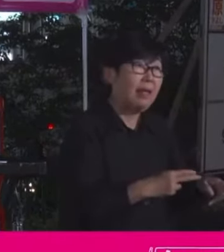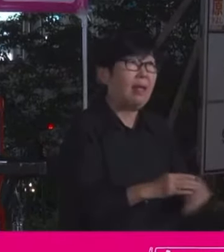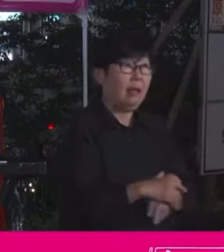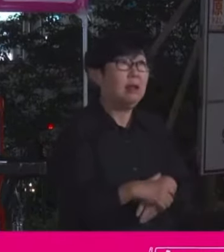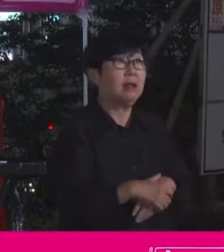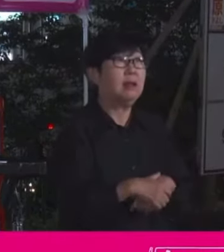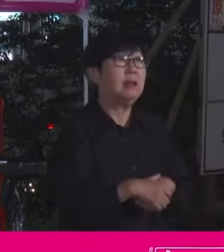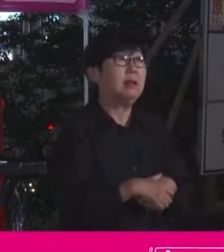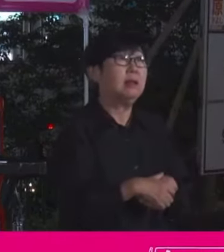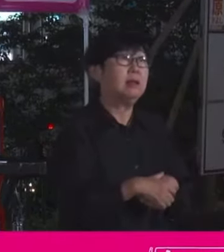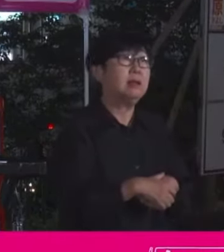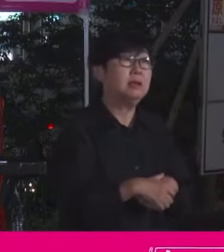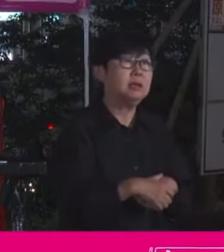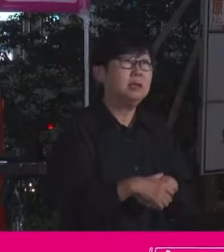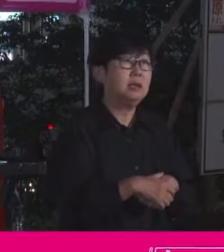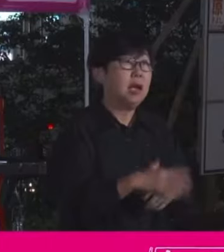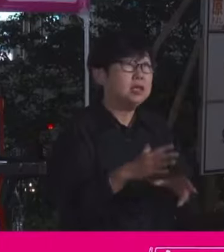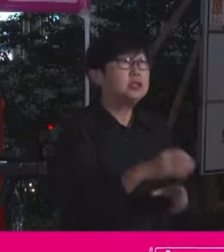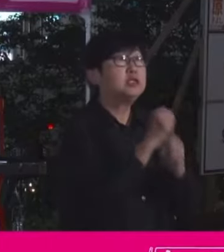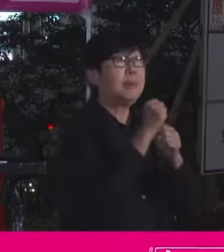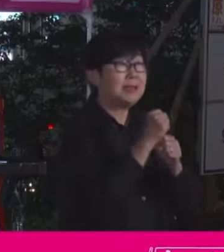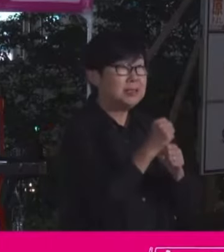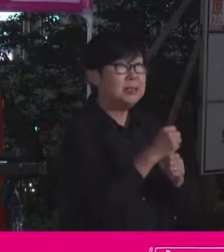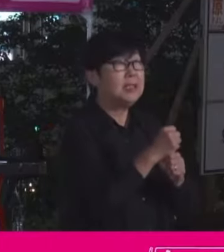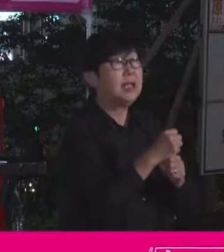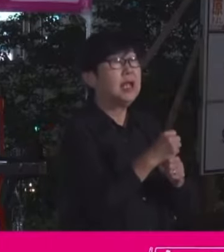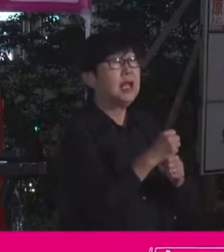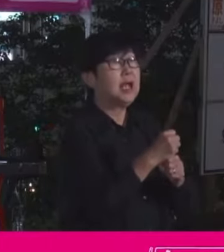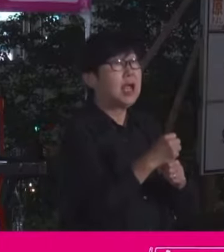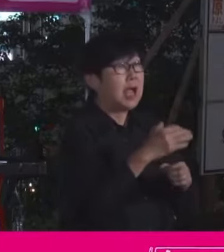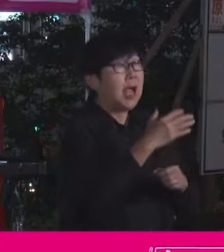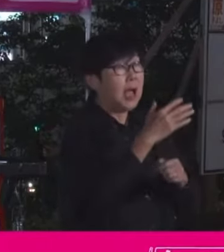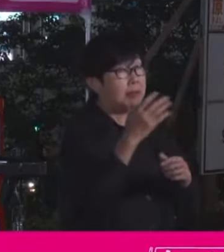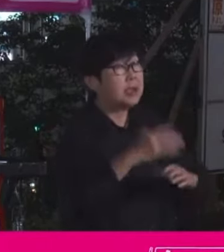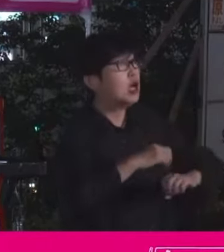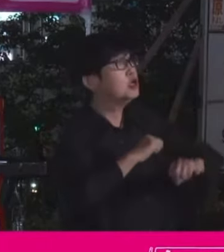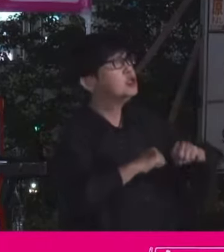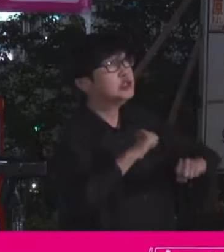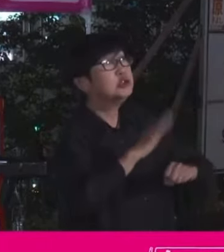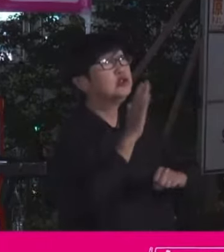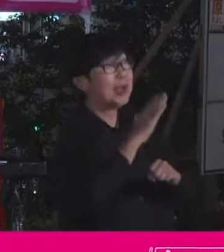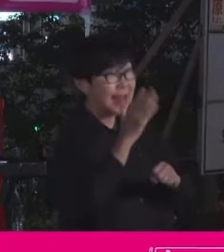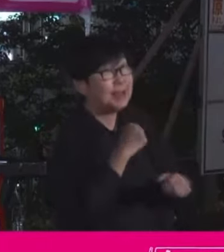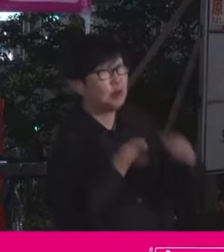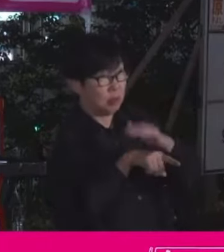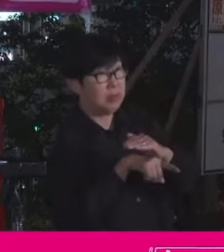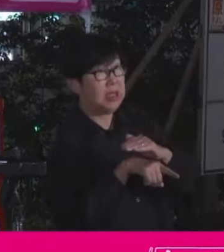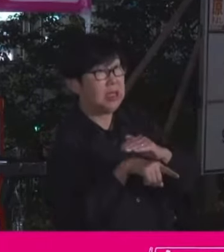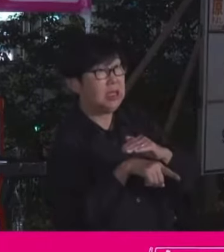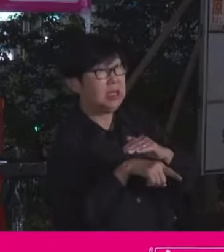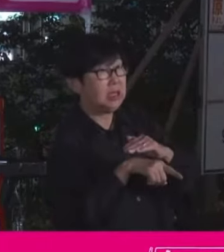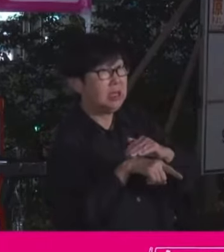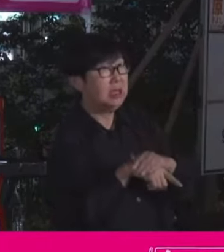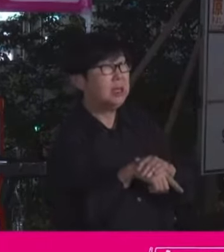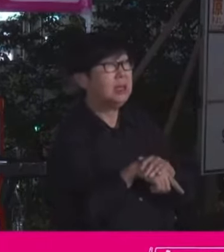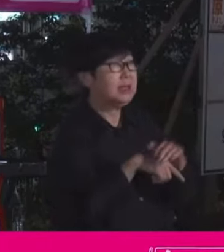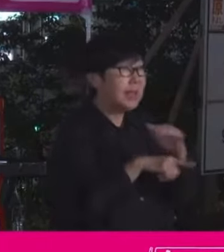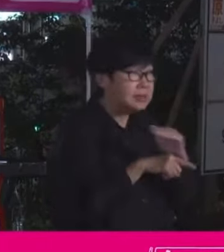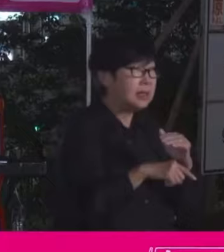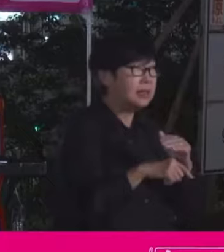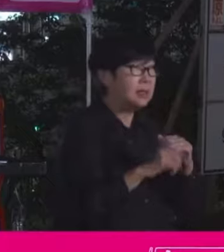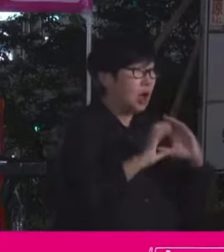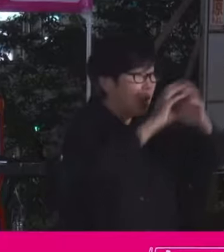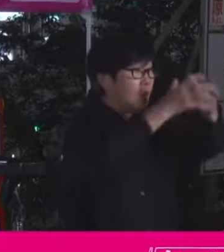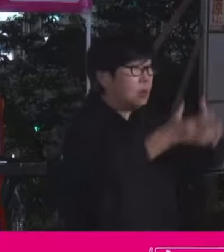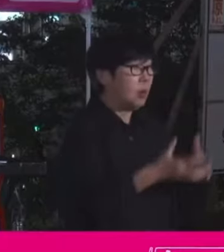制、つまり自由がないんです。自由がない。なぜかというと、国際関係ってのは